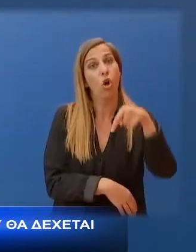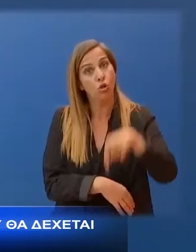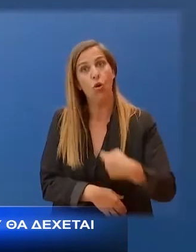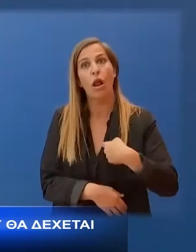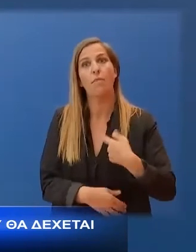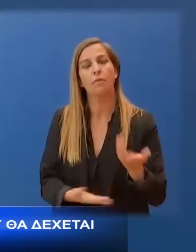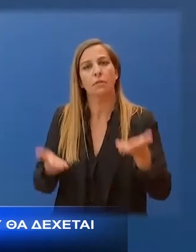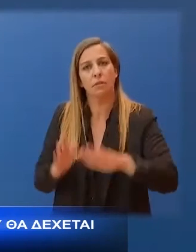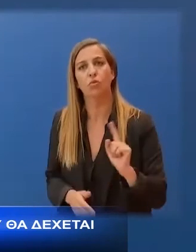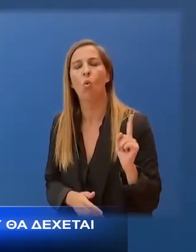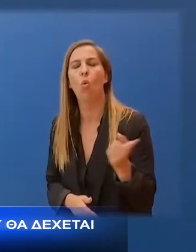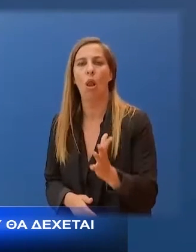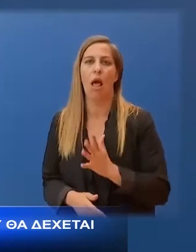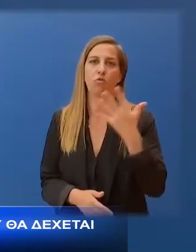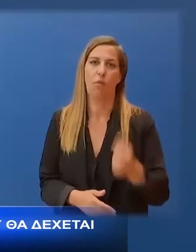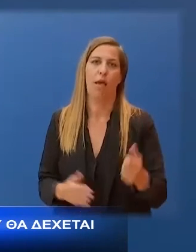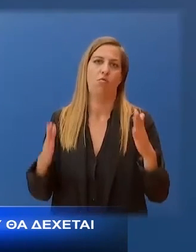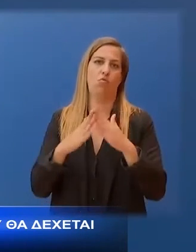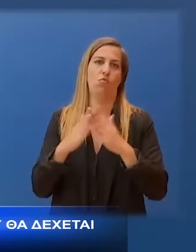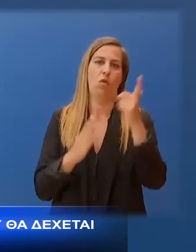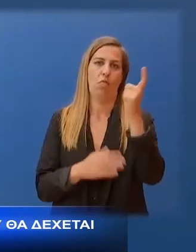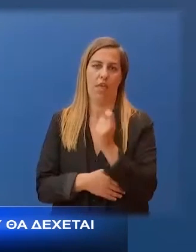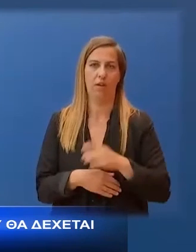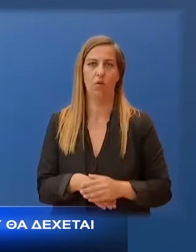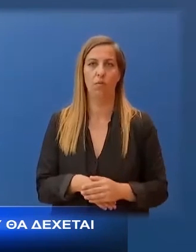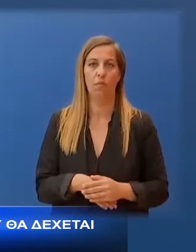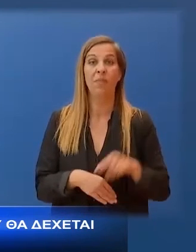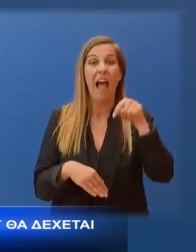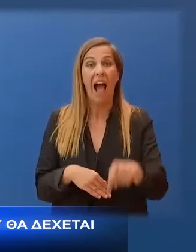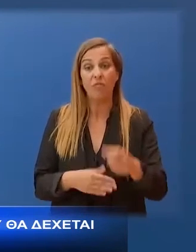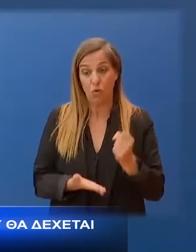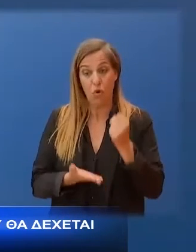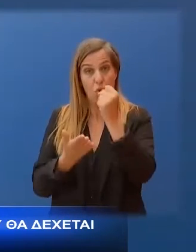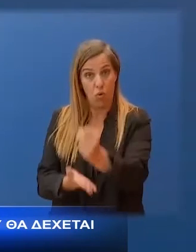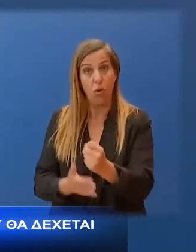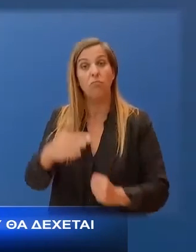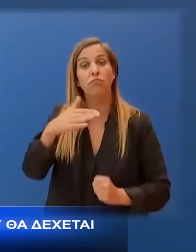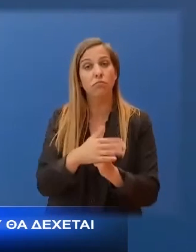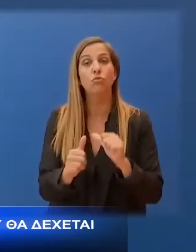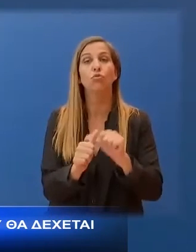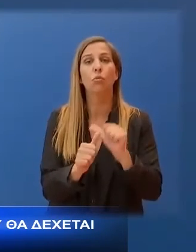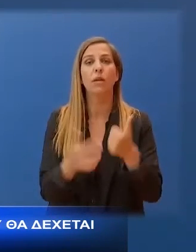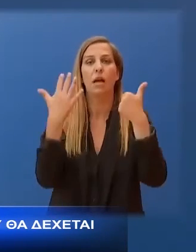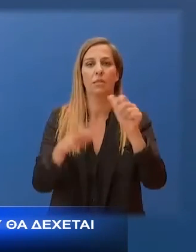31/1/2018. Το ανώτατο μηνιαίο όριο επιδότησης μπορεί να φτάσει τα 600 ευρώ.